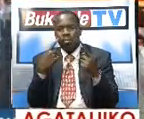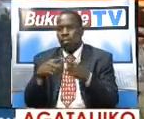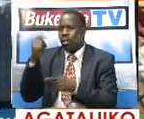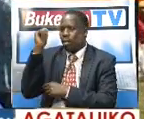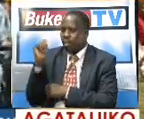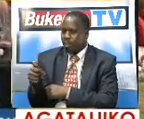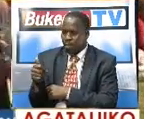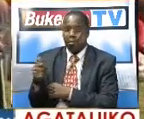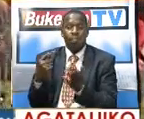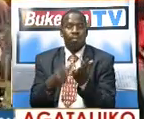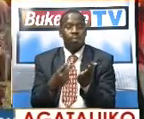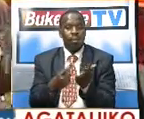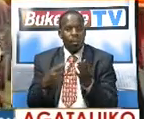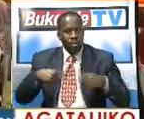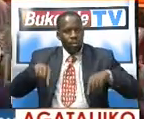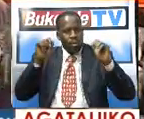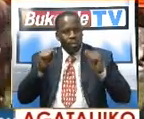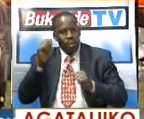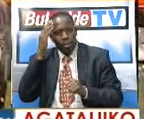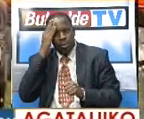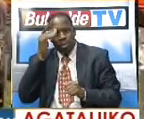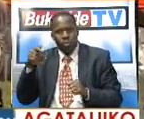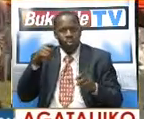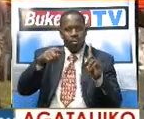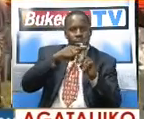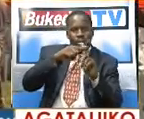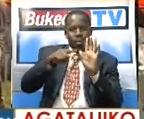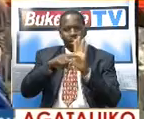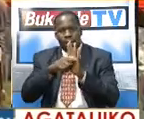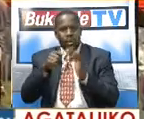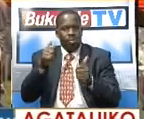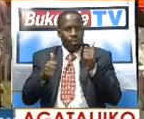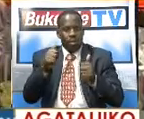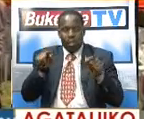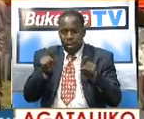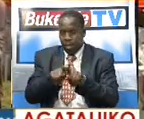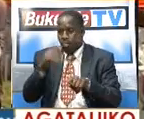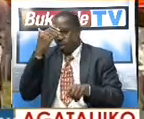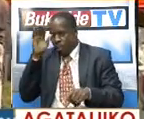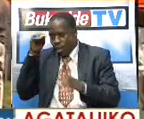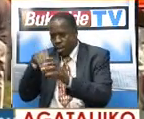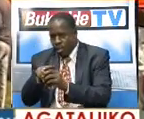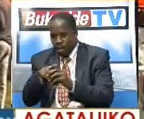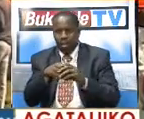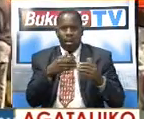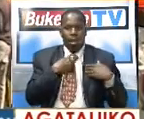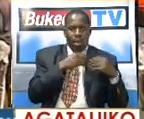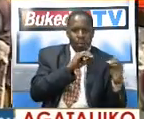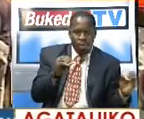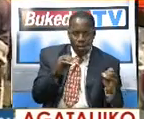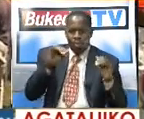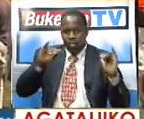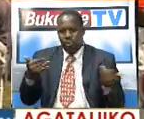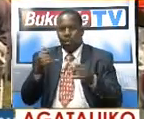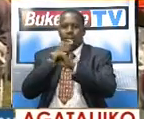Fumanya kulaba nti omanya ruda wa ruda chiri ogwa. Kati bobo tegede ruda lwogwa. Bobo ina obwadde buno.